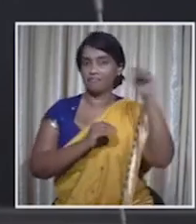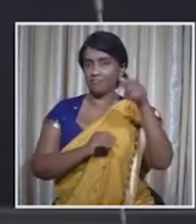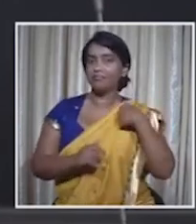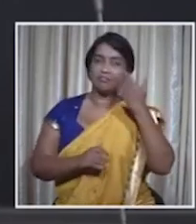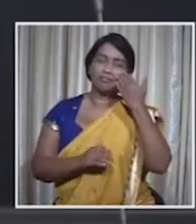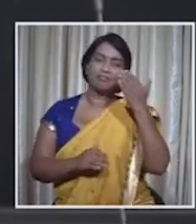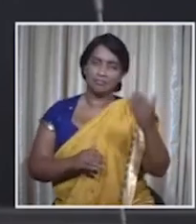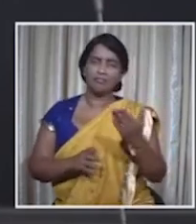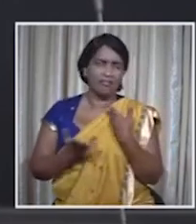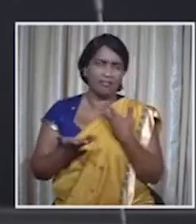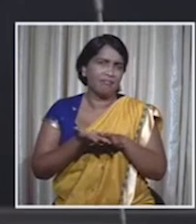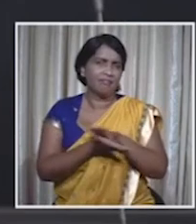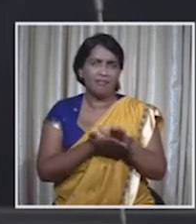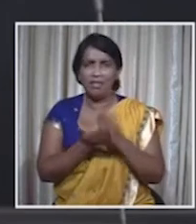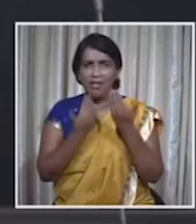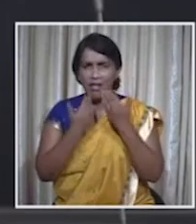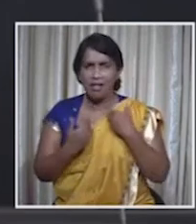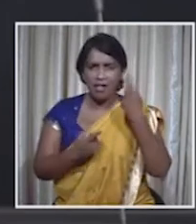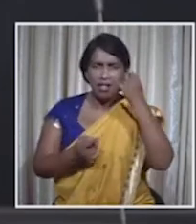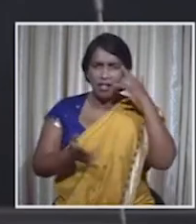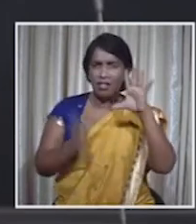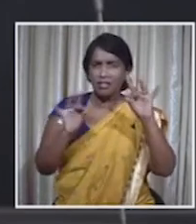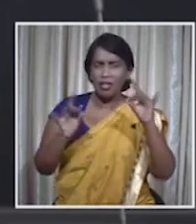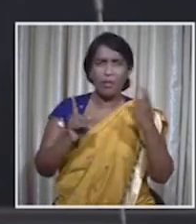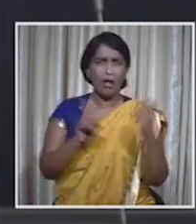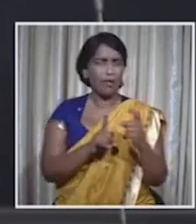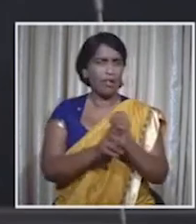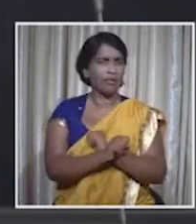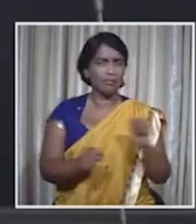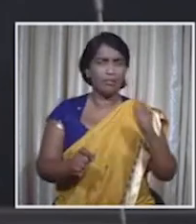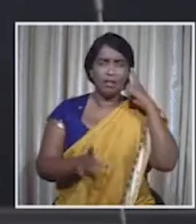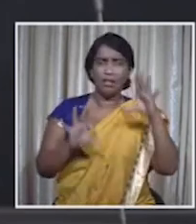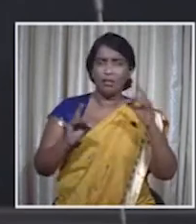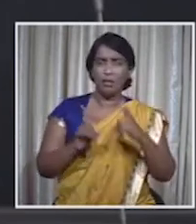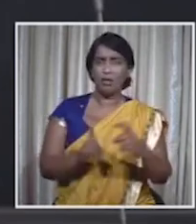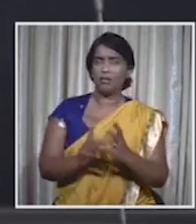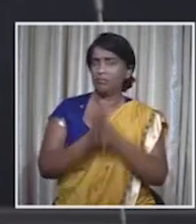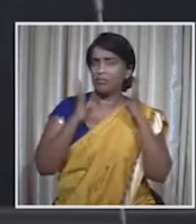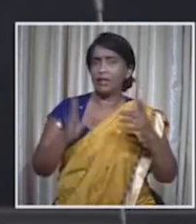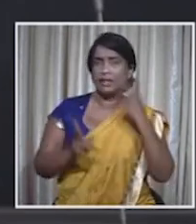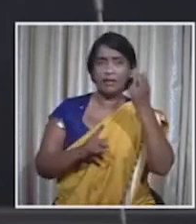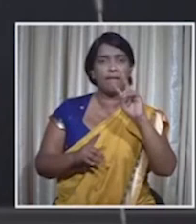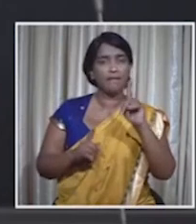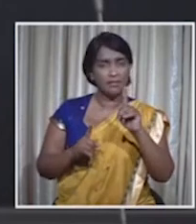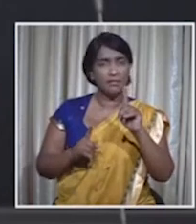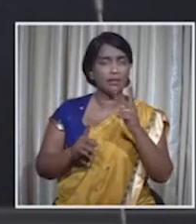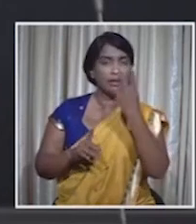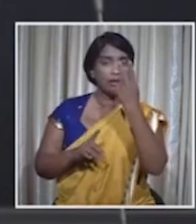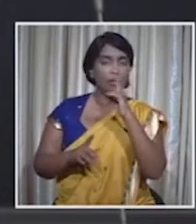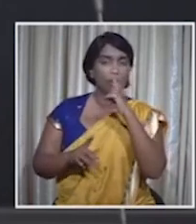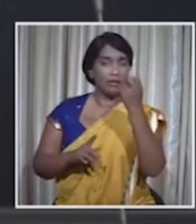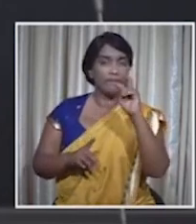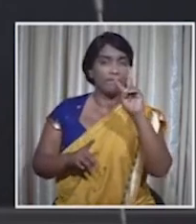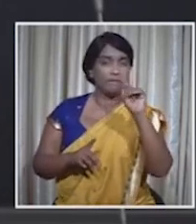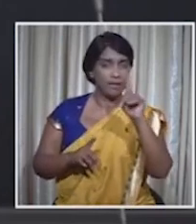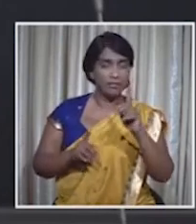මට පොඩ්ඩක් මේ පැහැදිලි කරන්න මේ තාර ගේන්න මෙච්චර ඩොලර් නැති වෙලාවේ ඔබතුමා විශාල ඩොලර් ප්‍රමාණයක් 2021ට 20ට වඩා 3 ගුණයක් පැහැදිලි